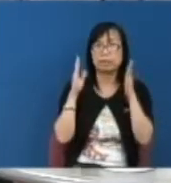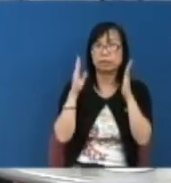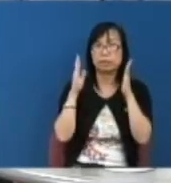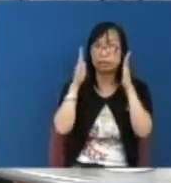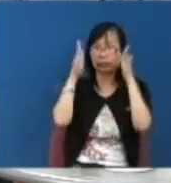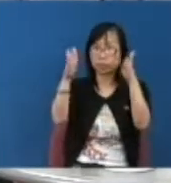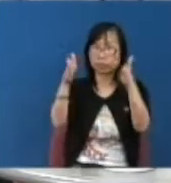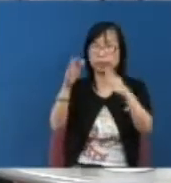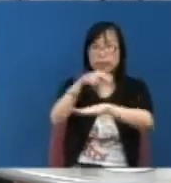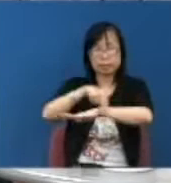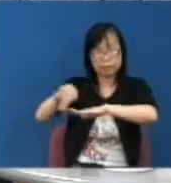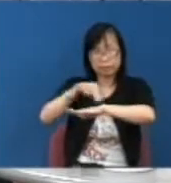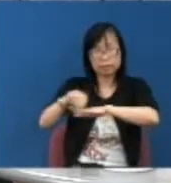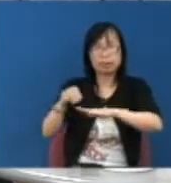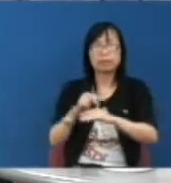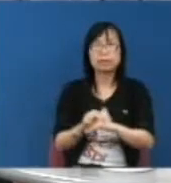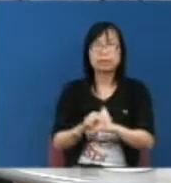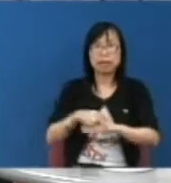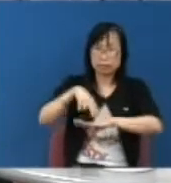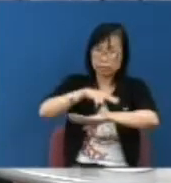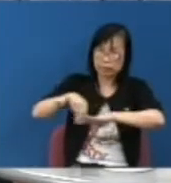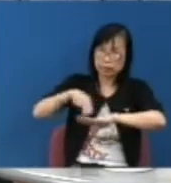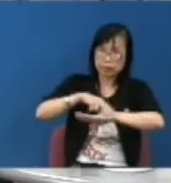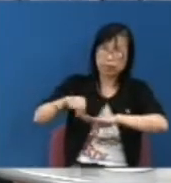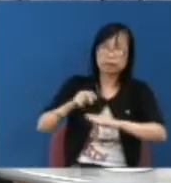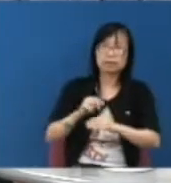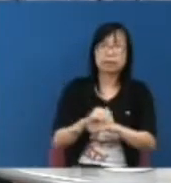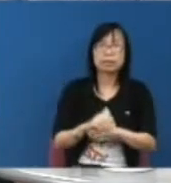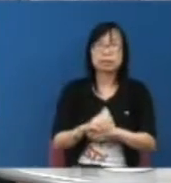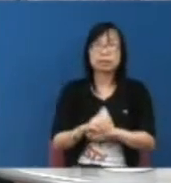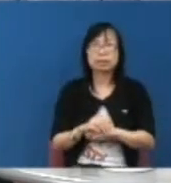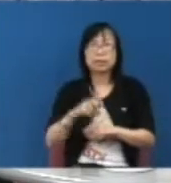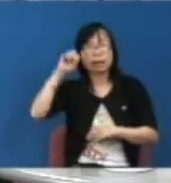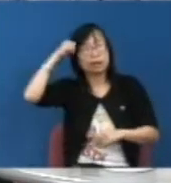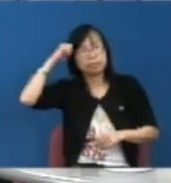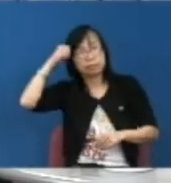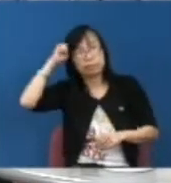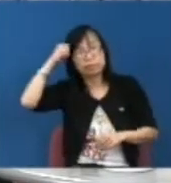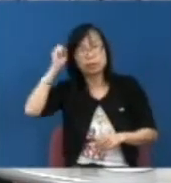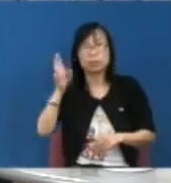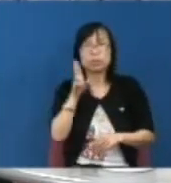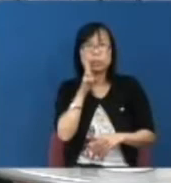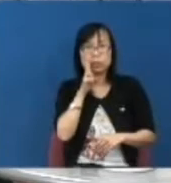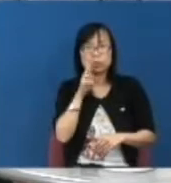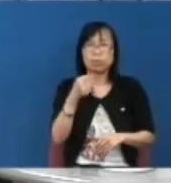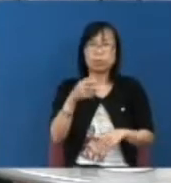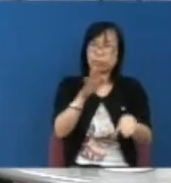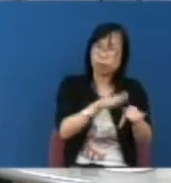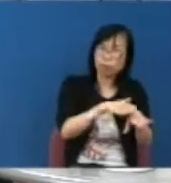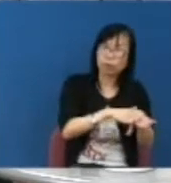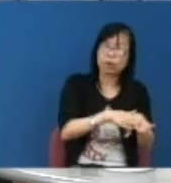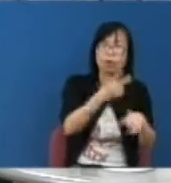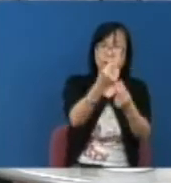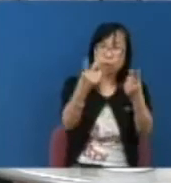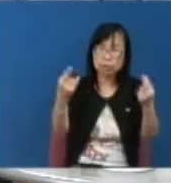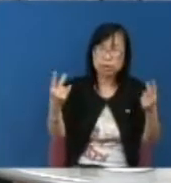譬如我哋喺設計或者喺個 design 嗰個 stage 咧，我哋已經係諗咗，如果係需要擺呢一個綠